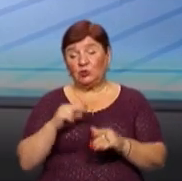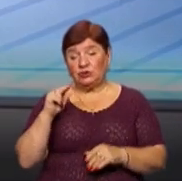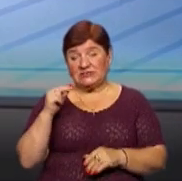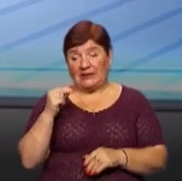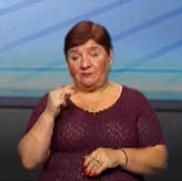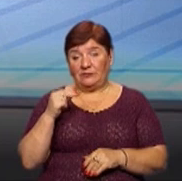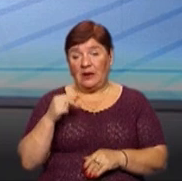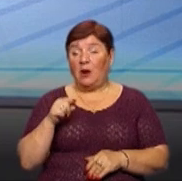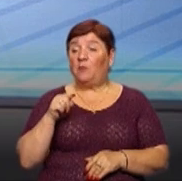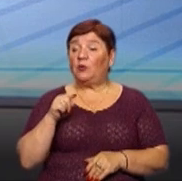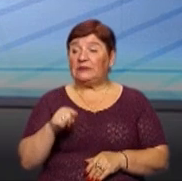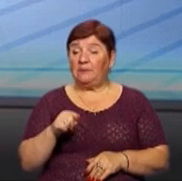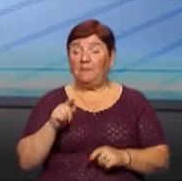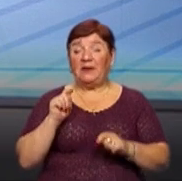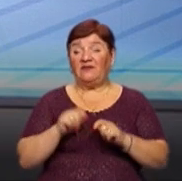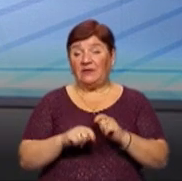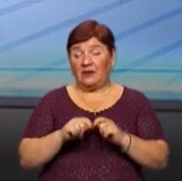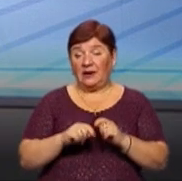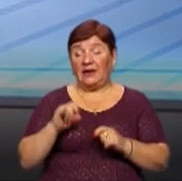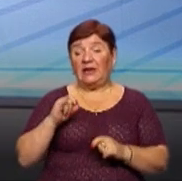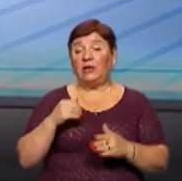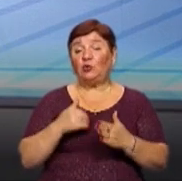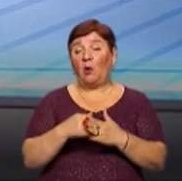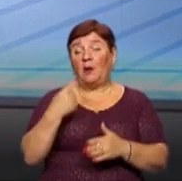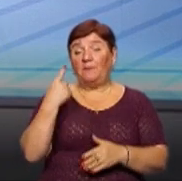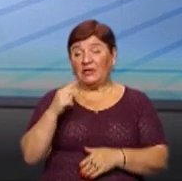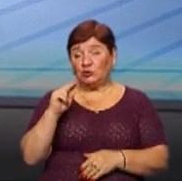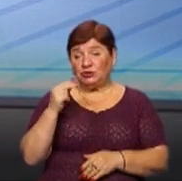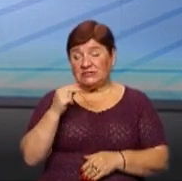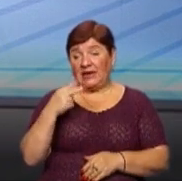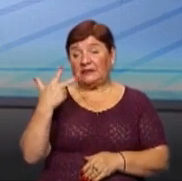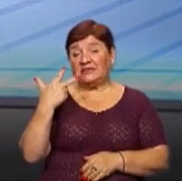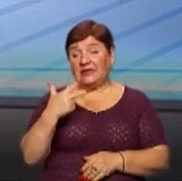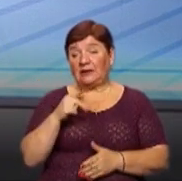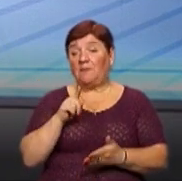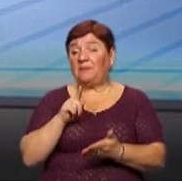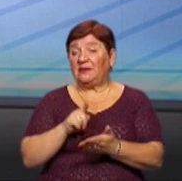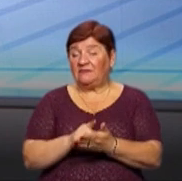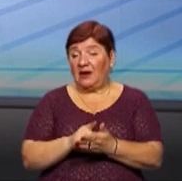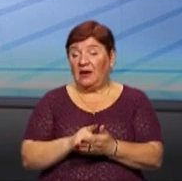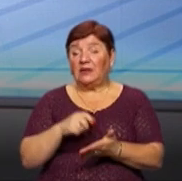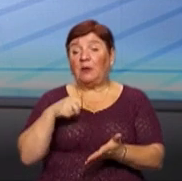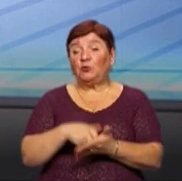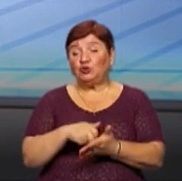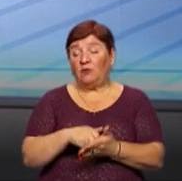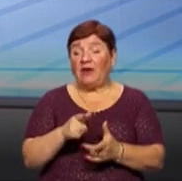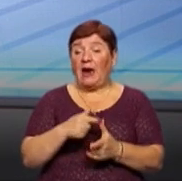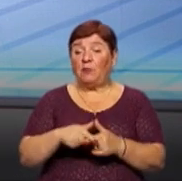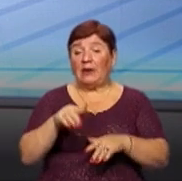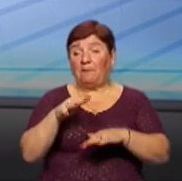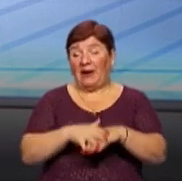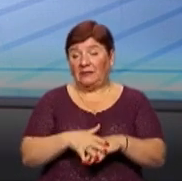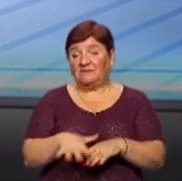обов'язково. Тобто потім буде перевірка і до 1 числа, до кінця або 30-го, має бути передані на поштове відділення або банківські